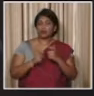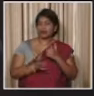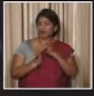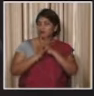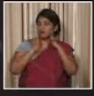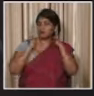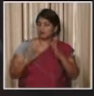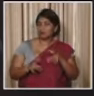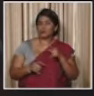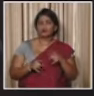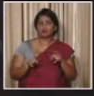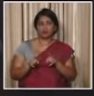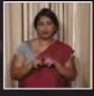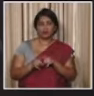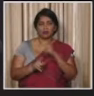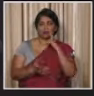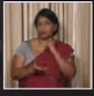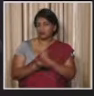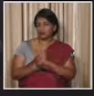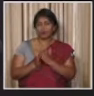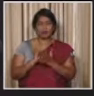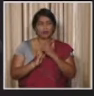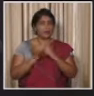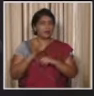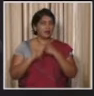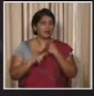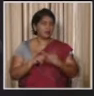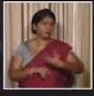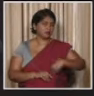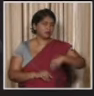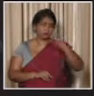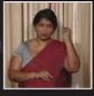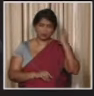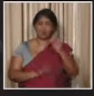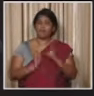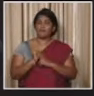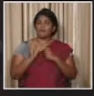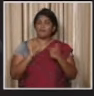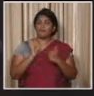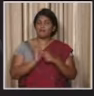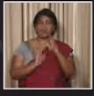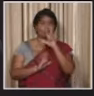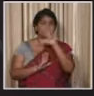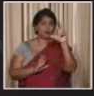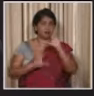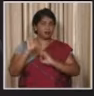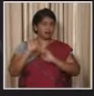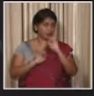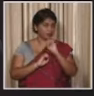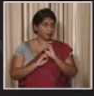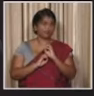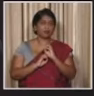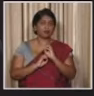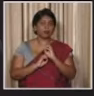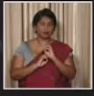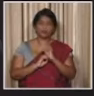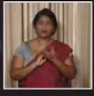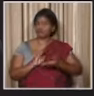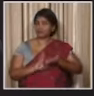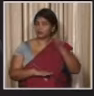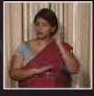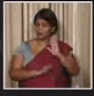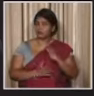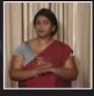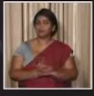ගන්න බැරි විදිහට අසීමිත විදිහට බදු ඉහළ දැම්මා. එතකොට වැට් බද්ද 118 දක්වා ඉහළ